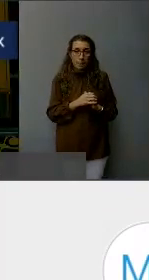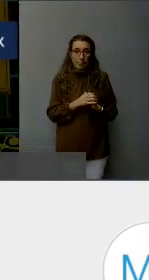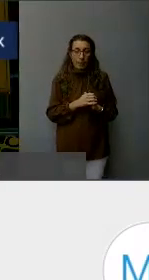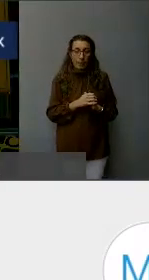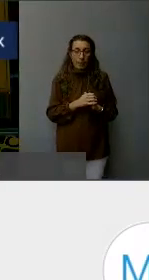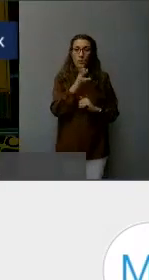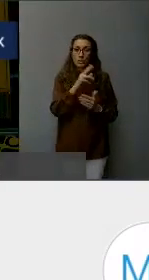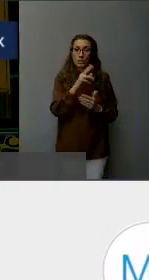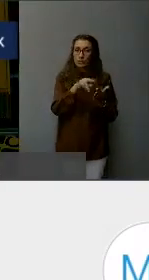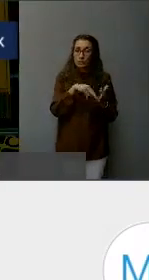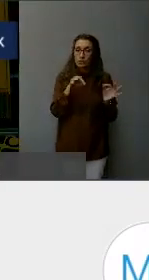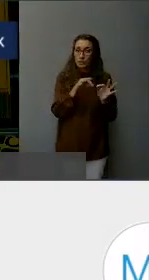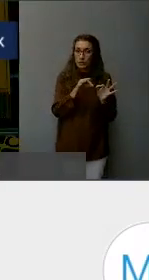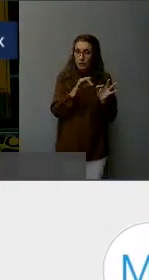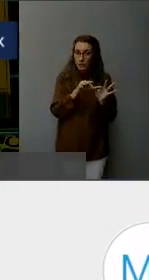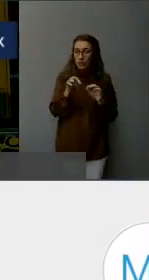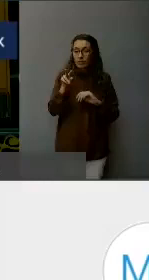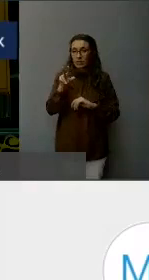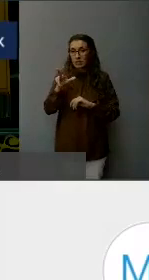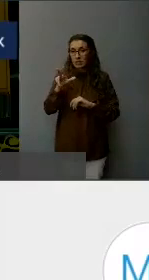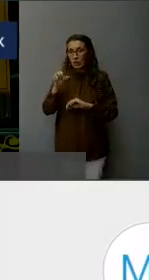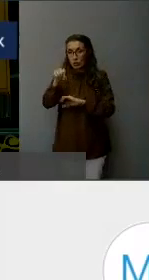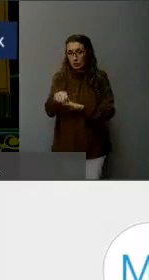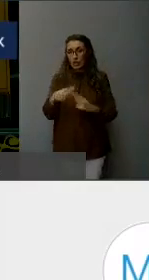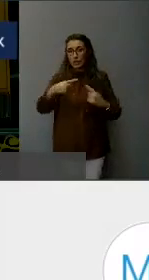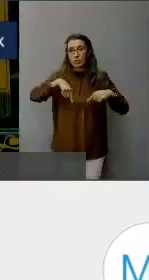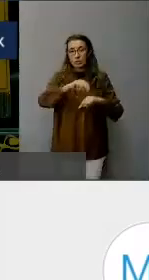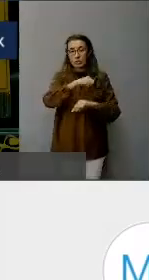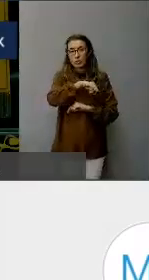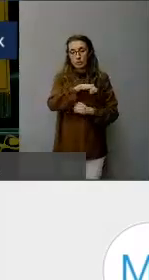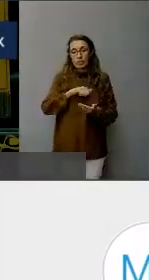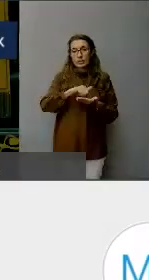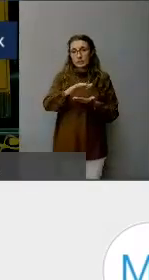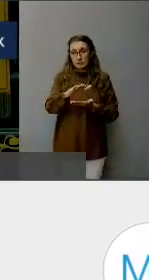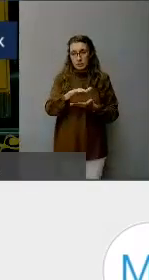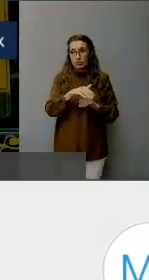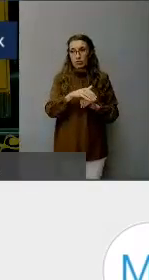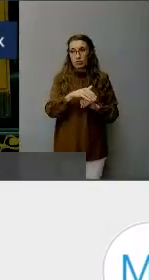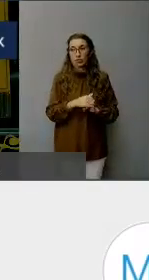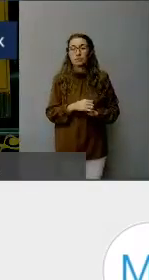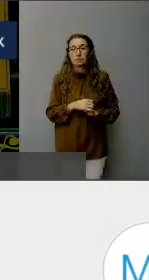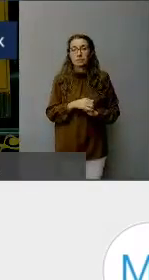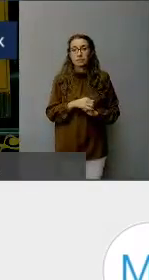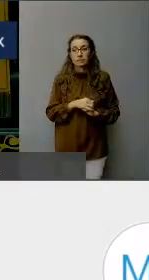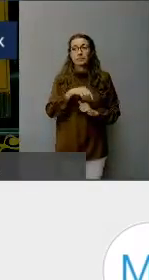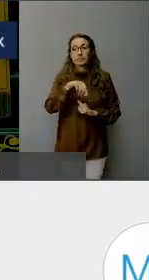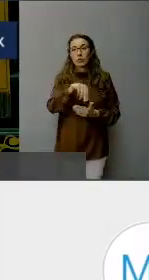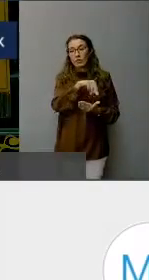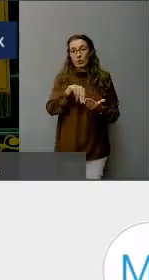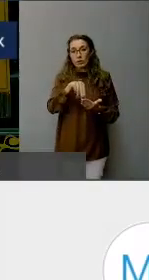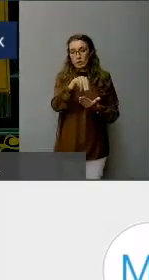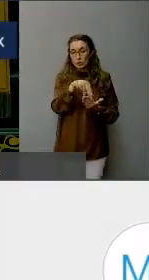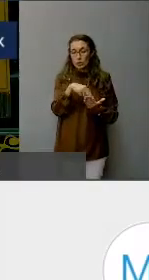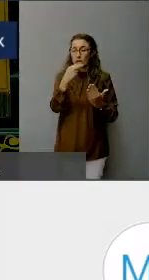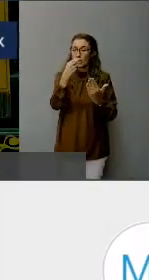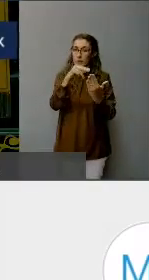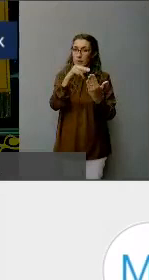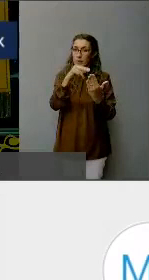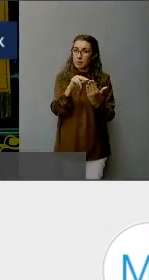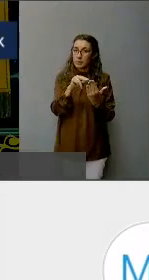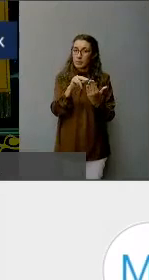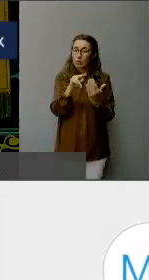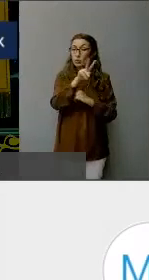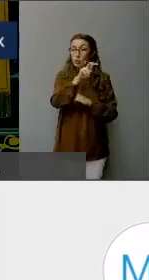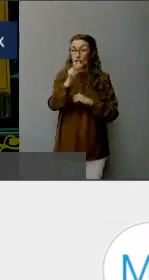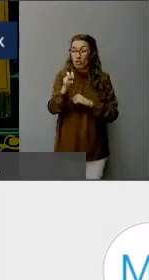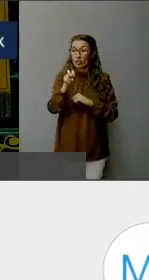15 voti favorevoli 23 contrari il consiglio comunale respinge pongo ora in votazione numero